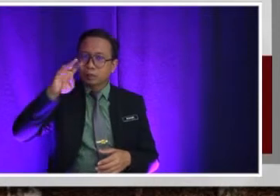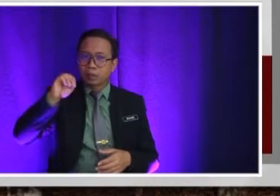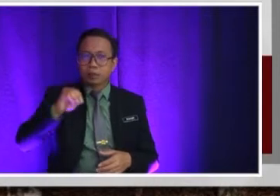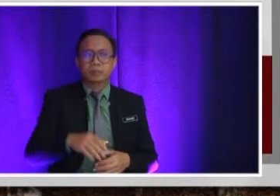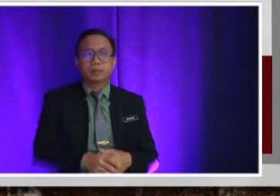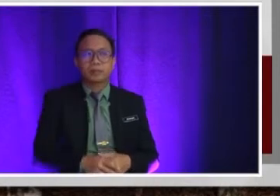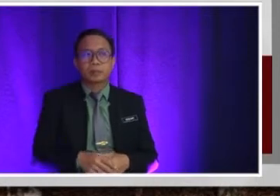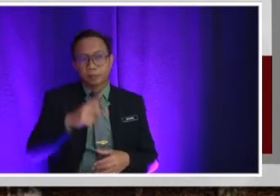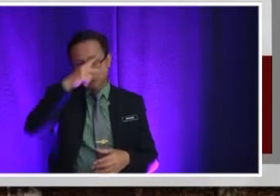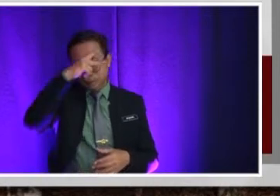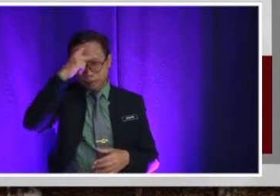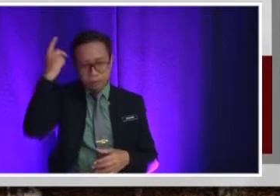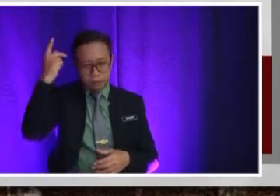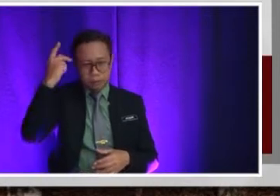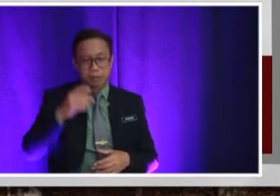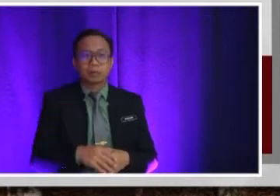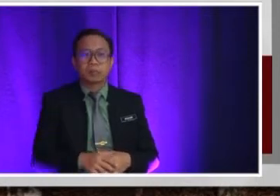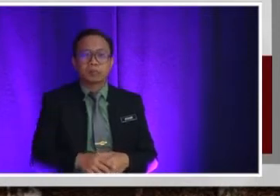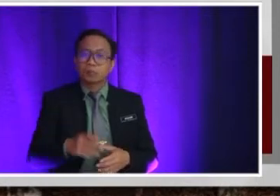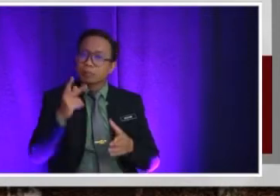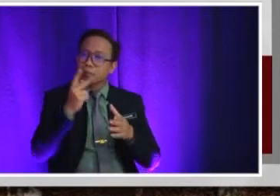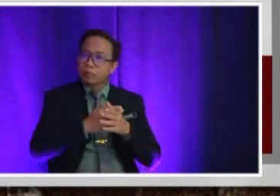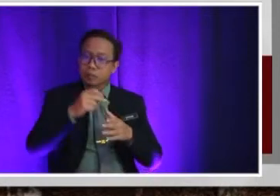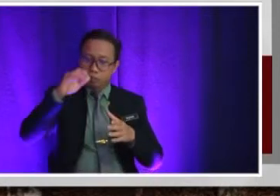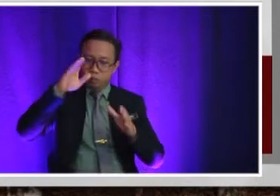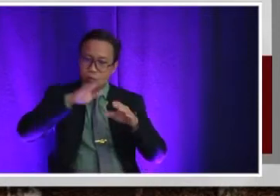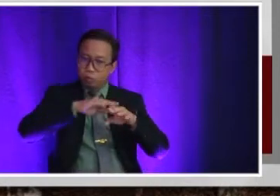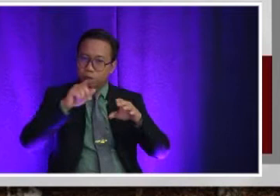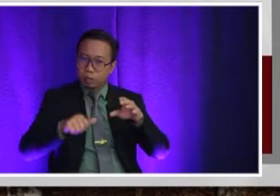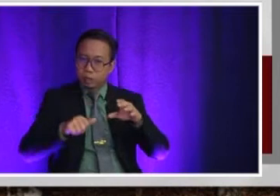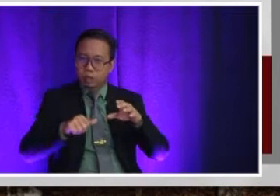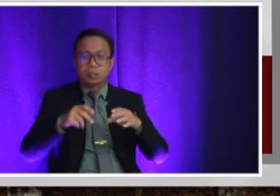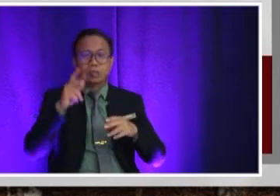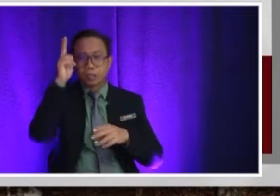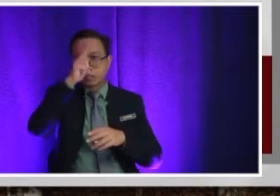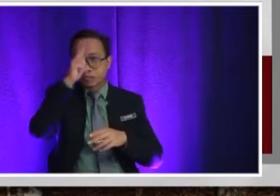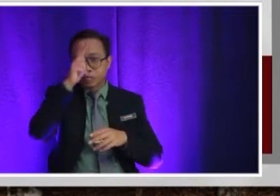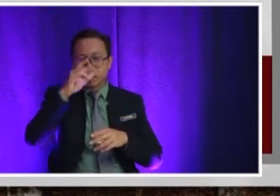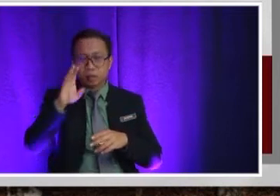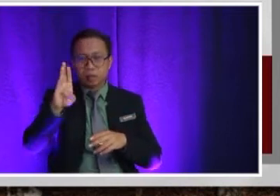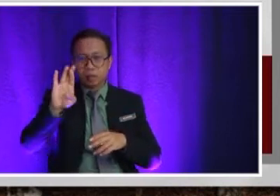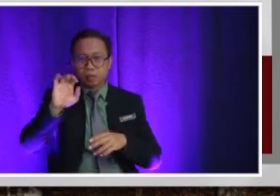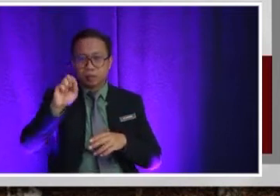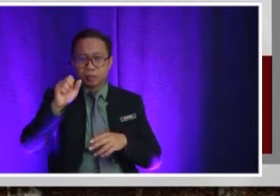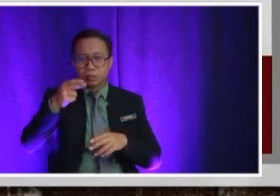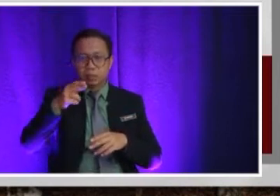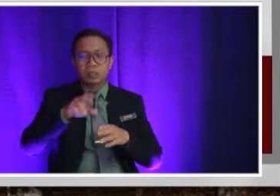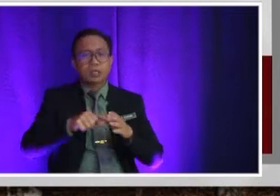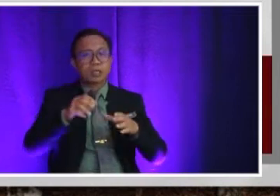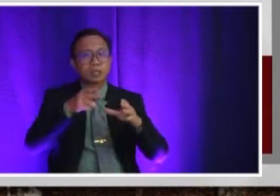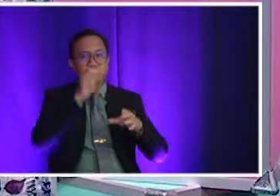radikal kerana menggugat kedudukan kerajaan British serta mengancam keselamatan